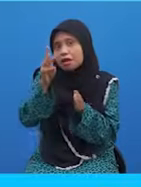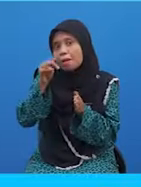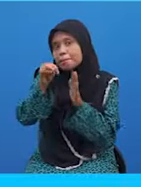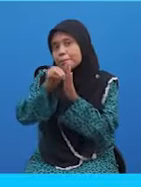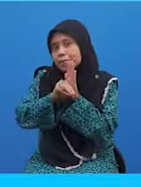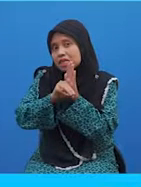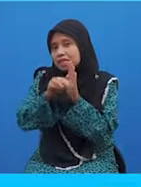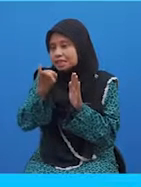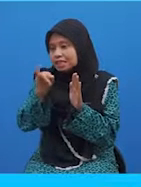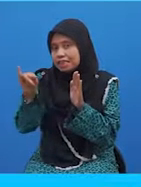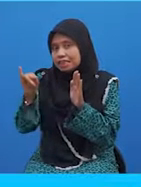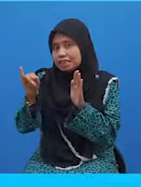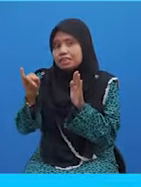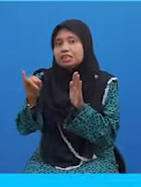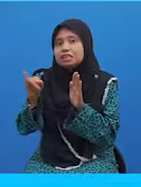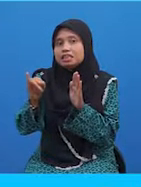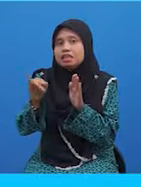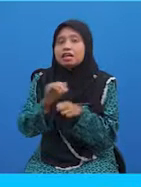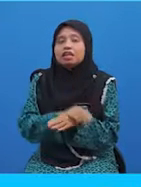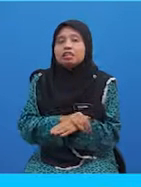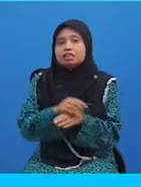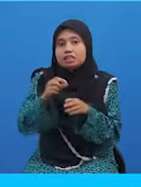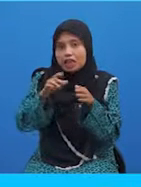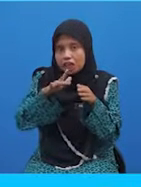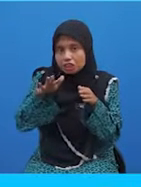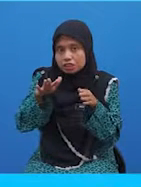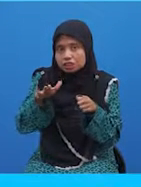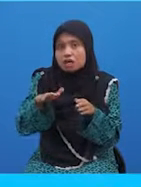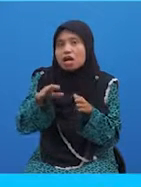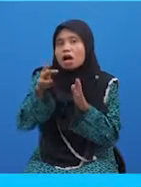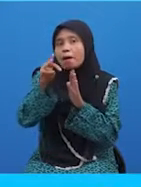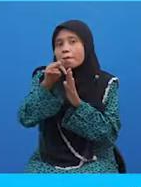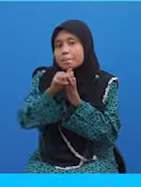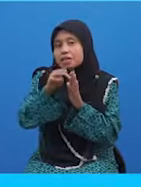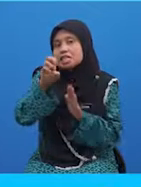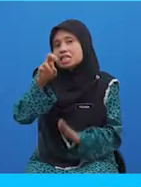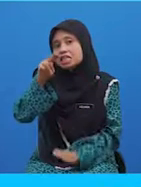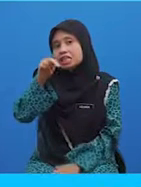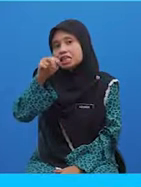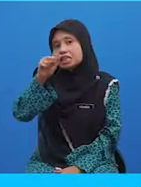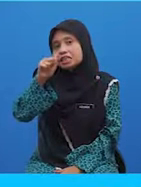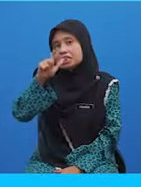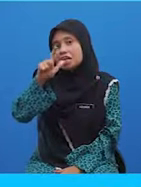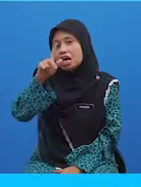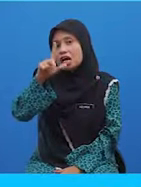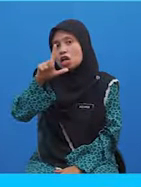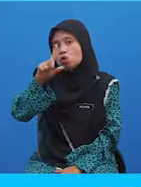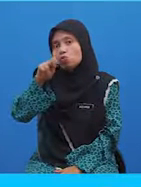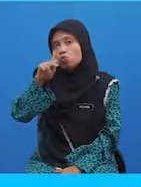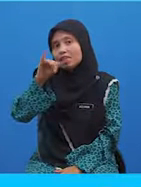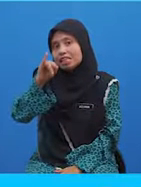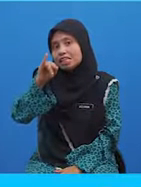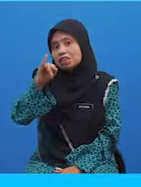bagi perkataan menaluki yang sepatutnya dieja sebagai menaluki, iaitu hanya ada